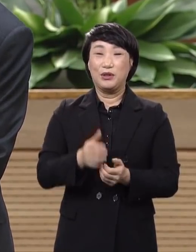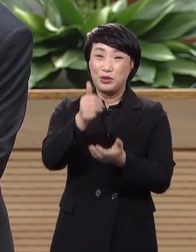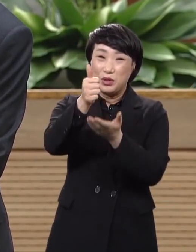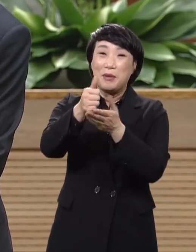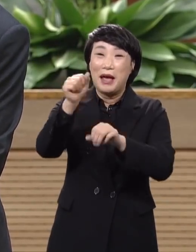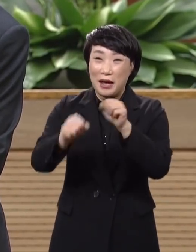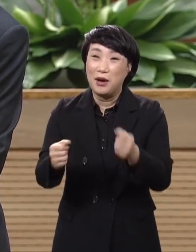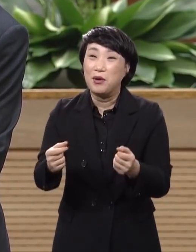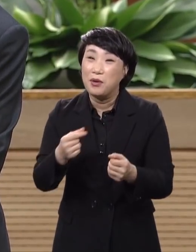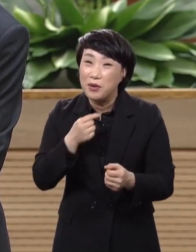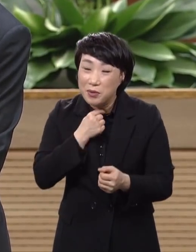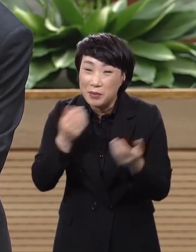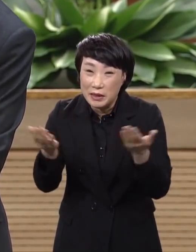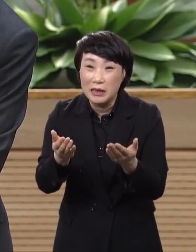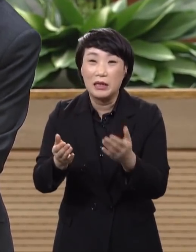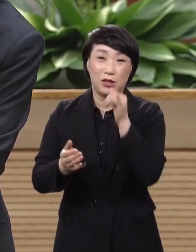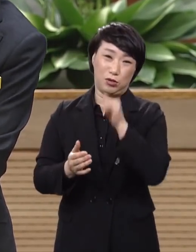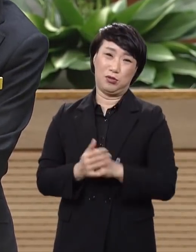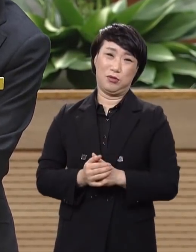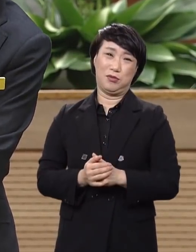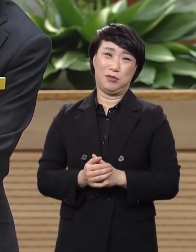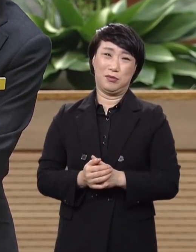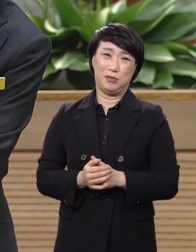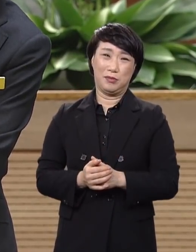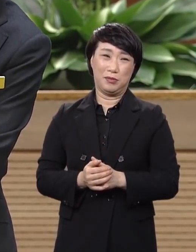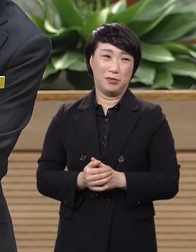주님이 하시고자 하는 뜻이 계십니까?